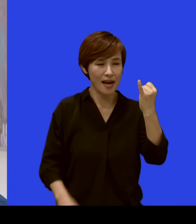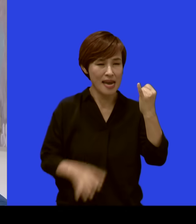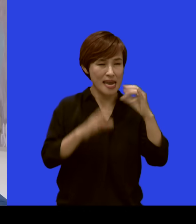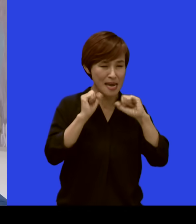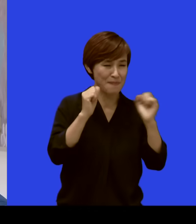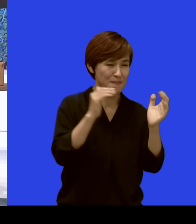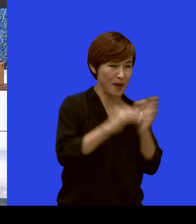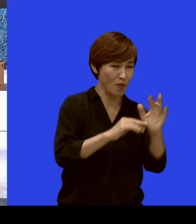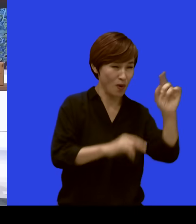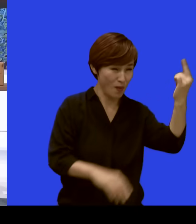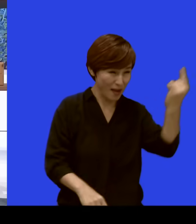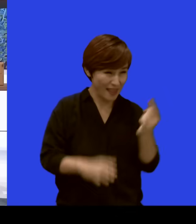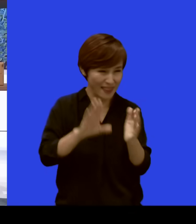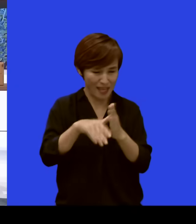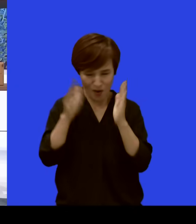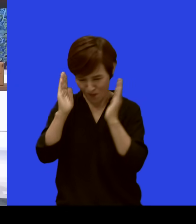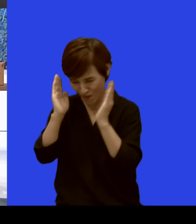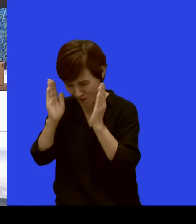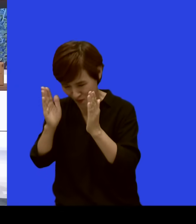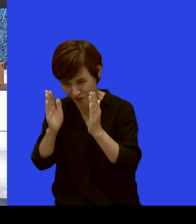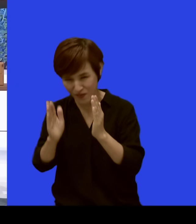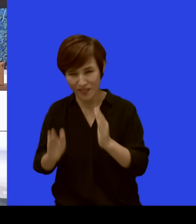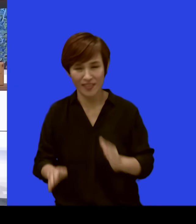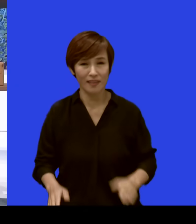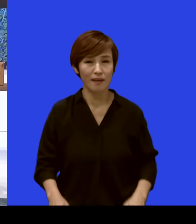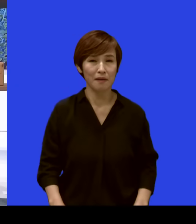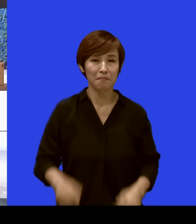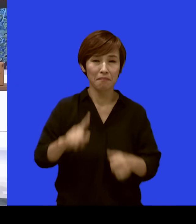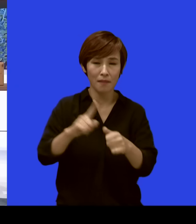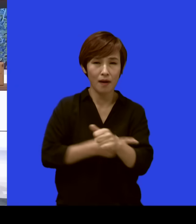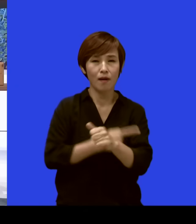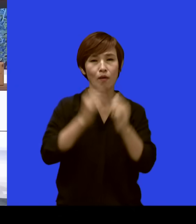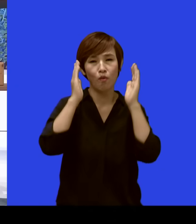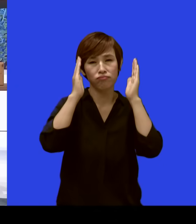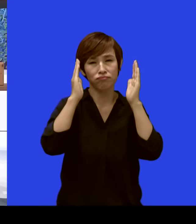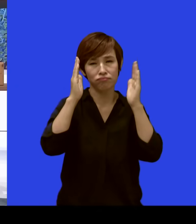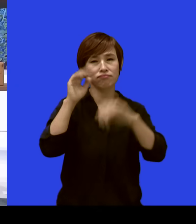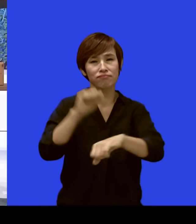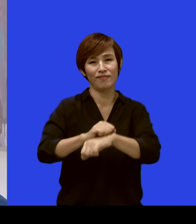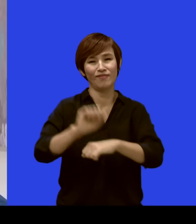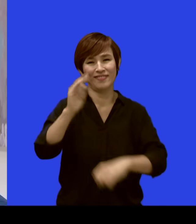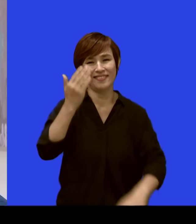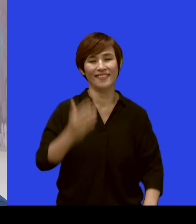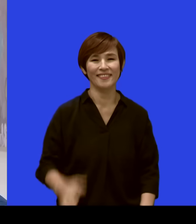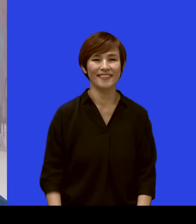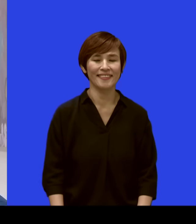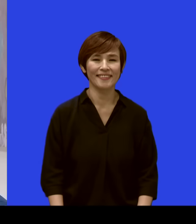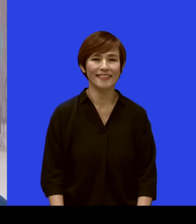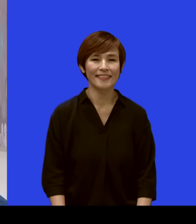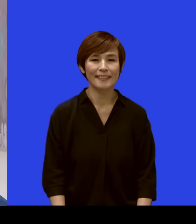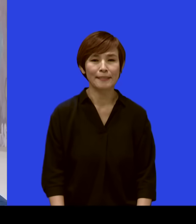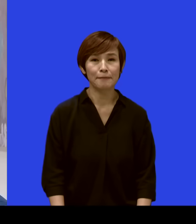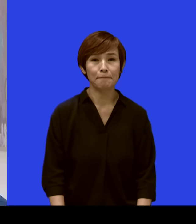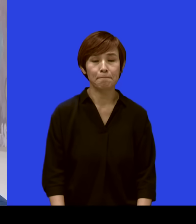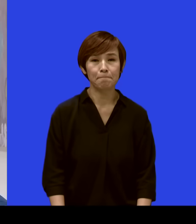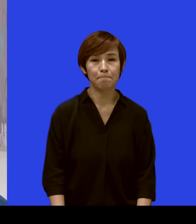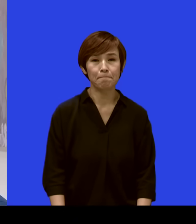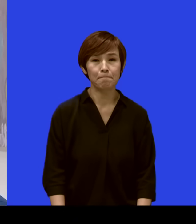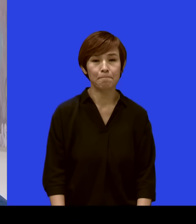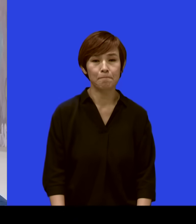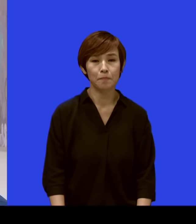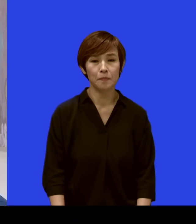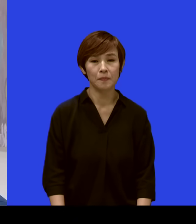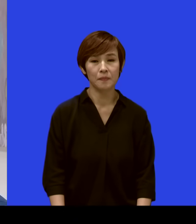앉아서 공부하는 적도 하고 뭐 그러다 보니까 성적이 계속 좋아지더라고요. 예. 그랬는데